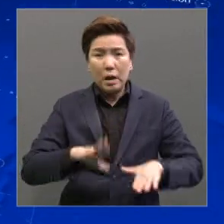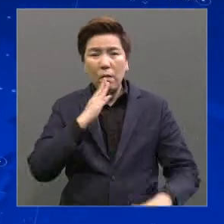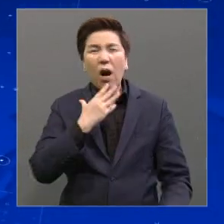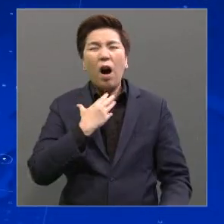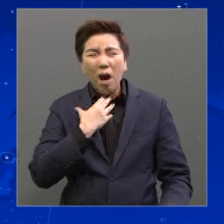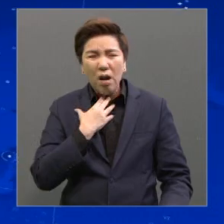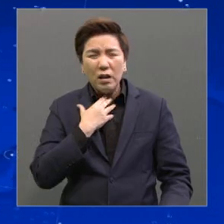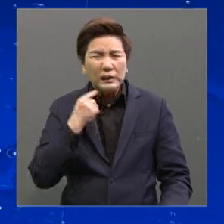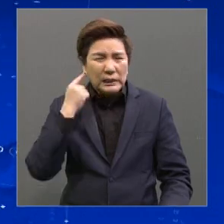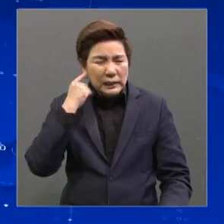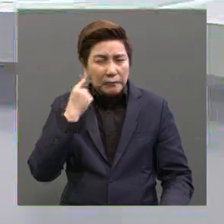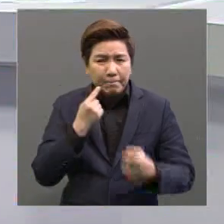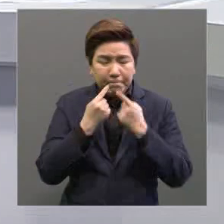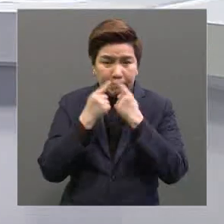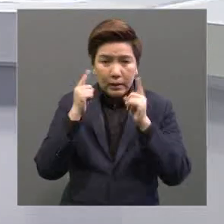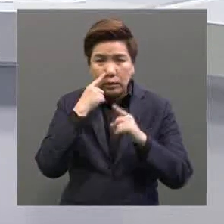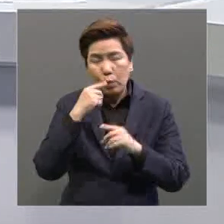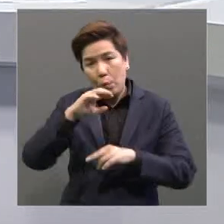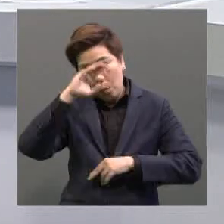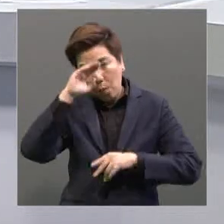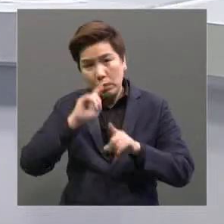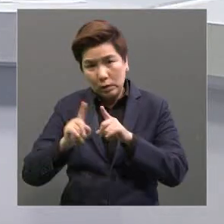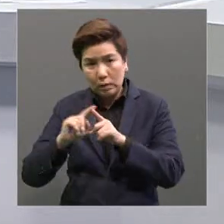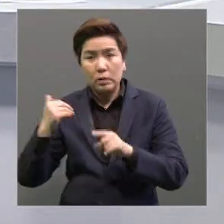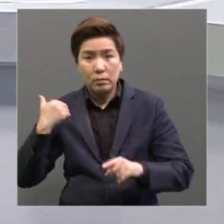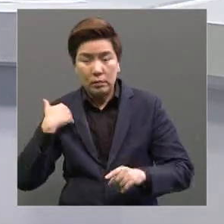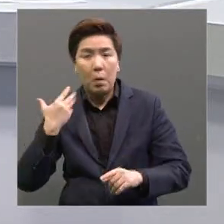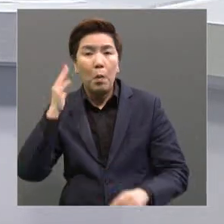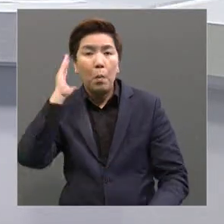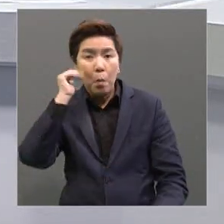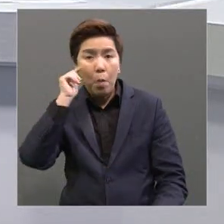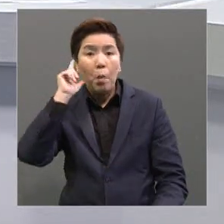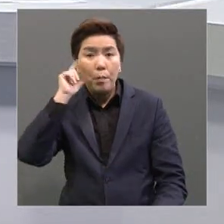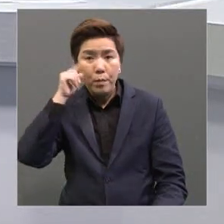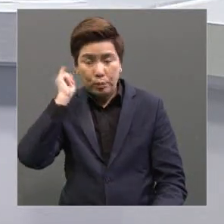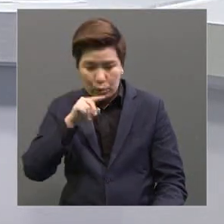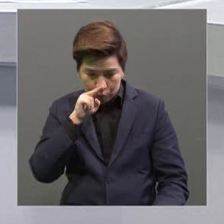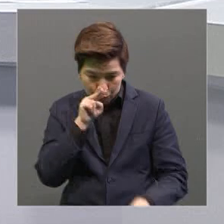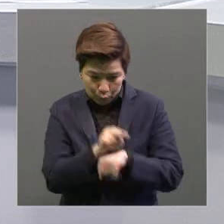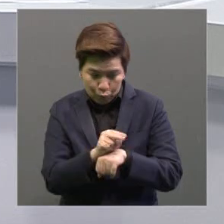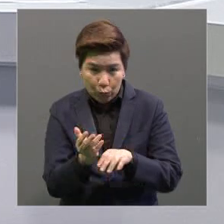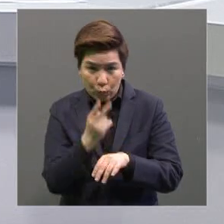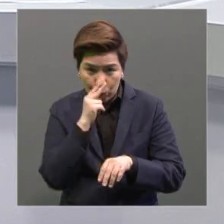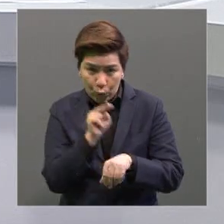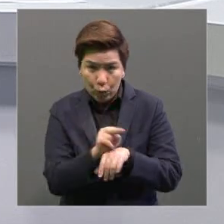ไอแล้วมีเสียงหวีดนี่ก็น่ากลัวนะคะเป็นได้หลายโรคหลายอาการเพราะฉะนั้นคุณพ่อคุณแม่ผู้ปกครองช่วงนี้ต้องสังเกตอาการของลูกน้อยให้ดีด้วย